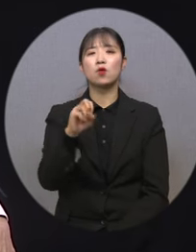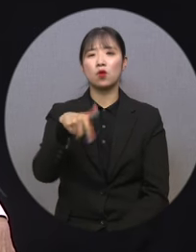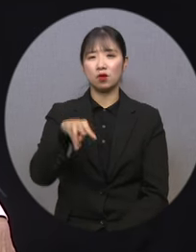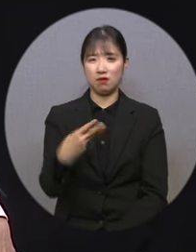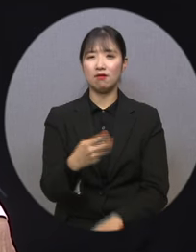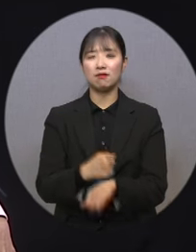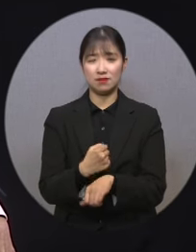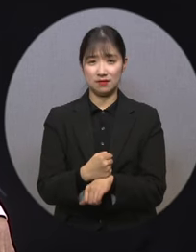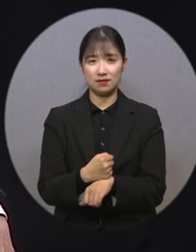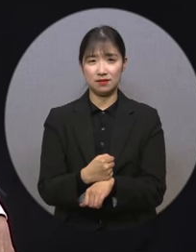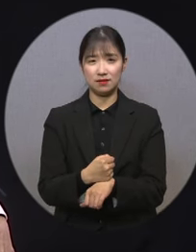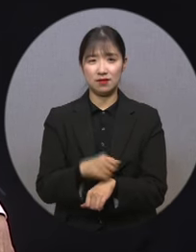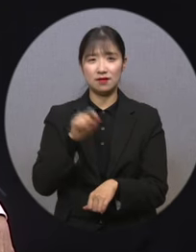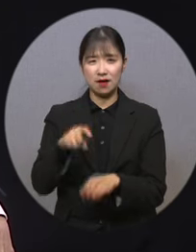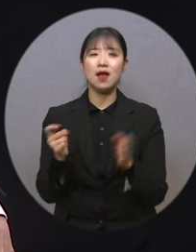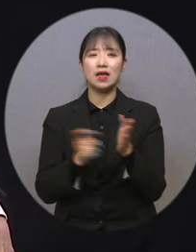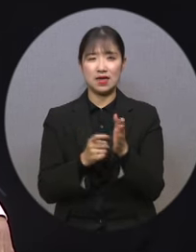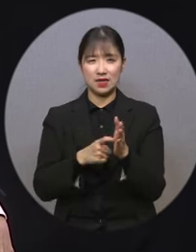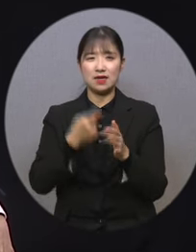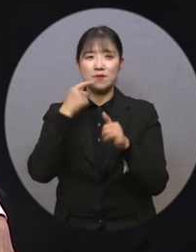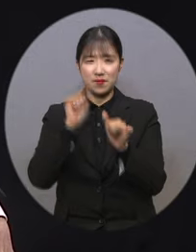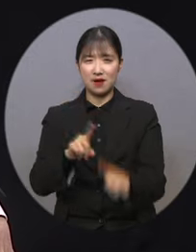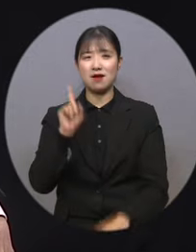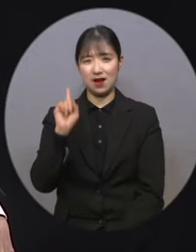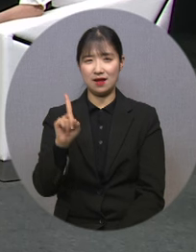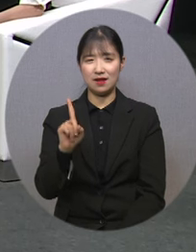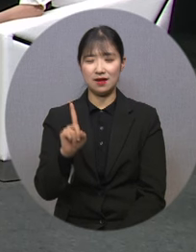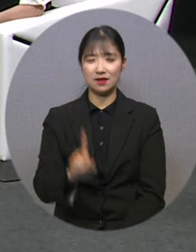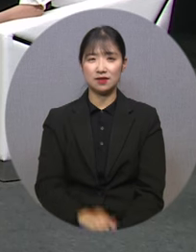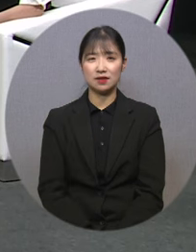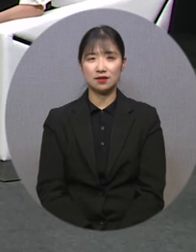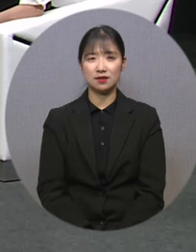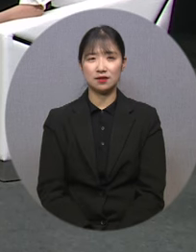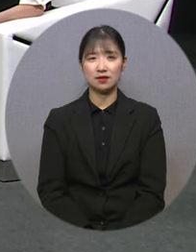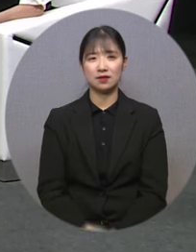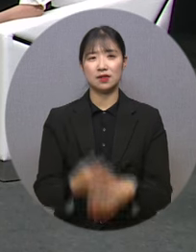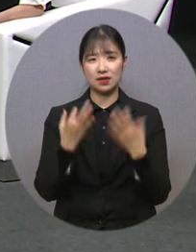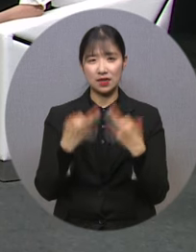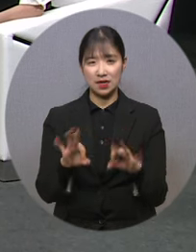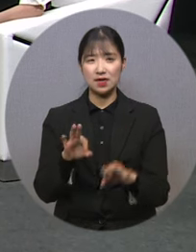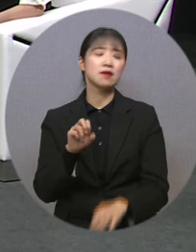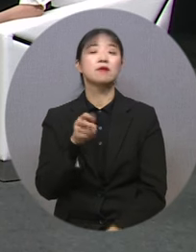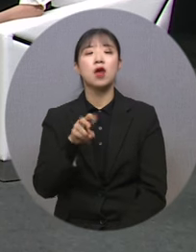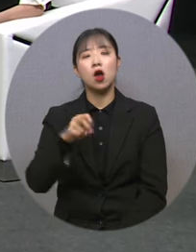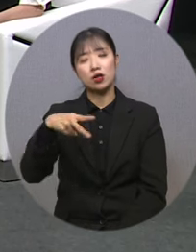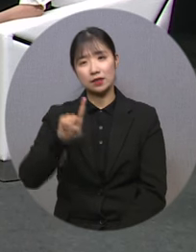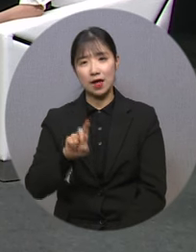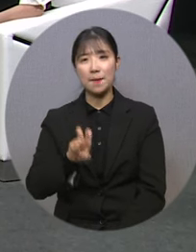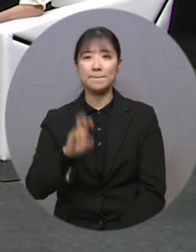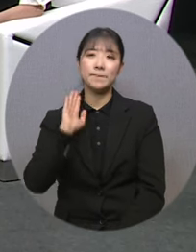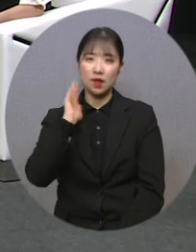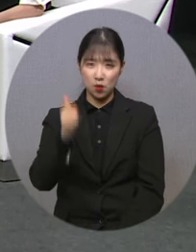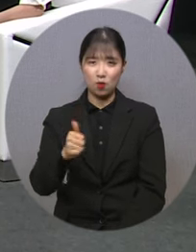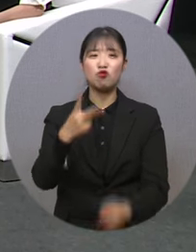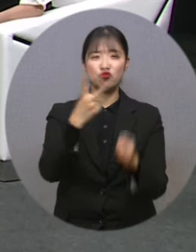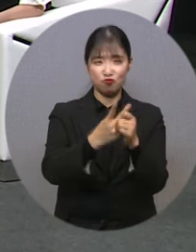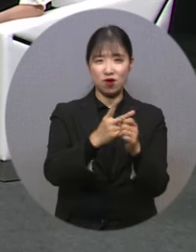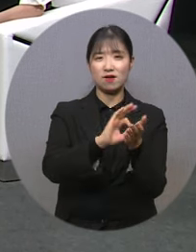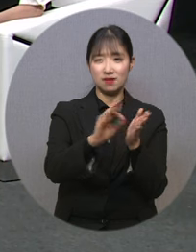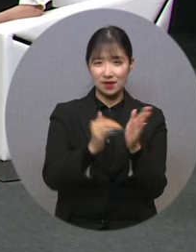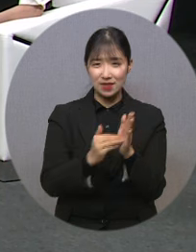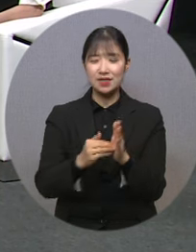사채동결을 했습니다. 그게 긴급재정명령권 하나예요. 그 다음 김영삼 대통령이 두 번째를 썼어요. 제가 세 번째 쓰는 겁니다.